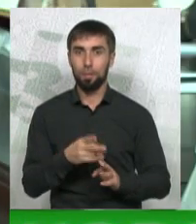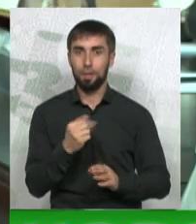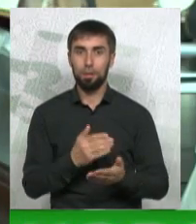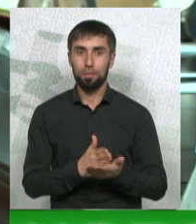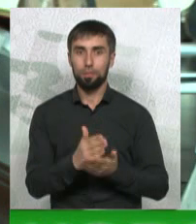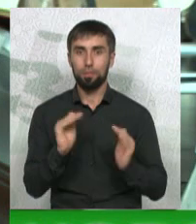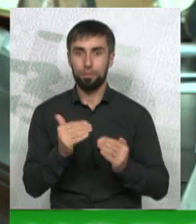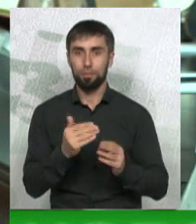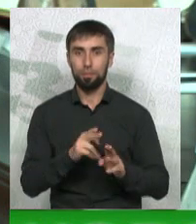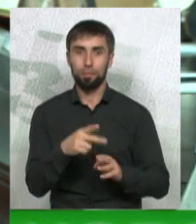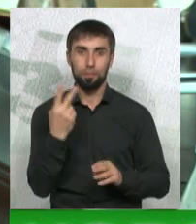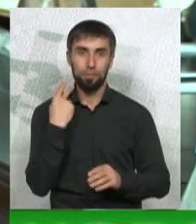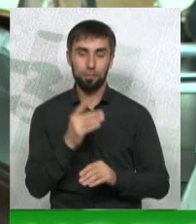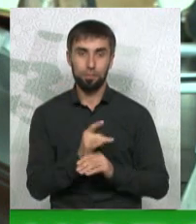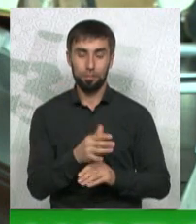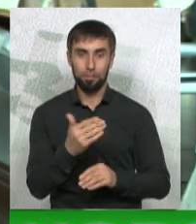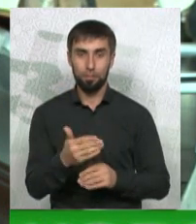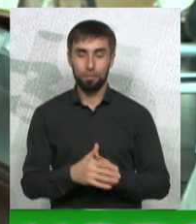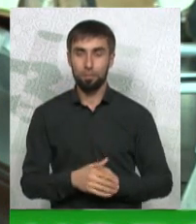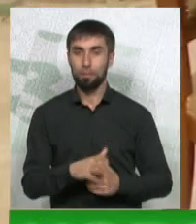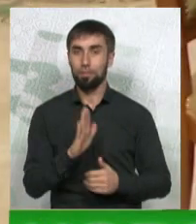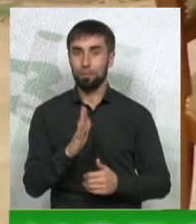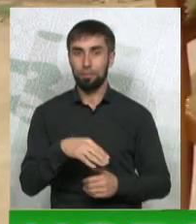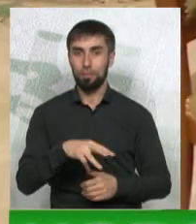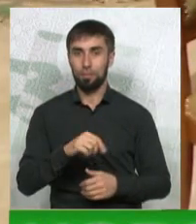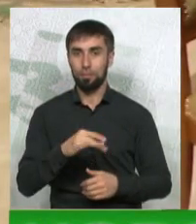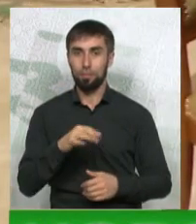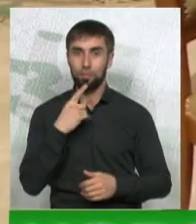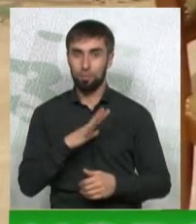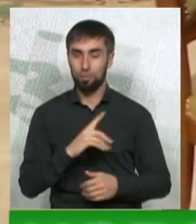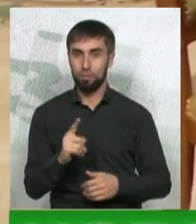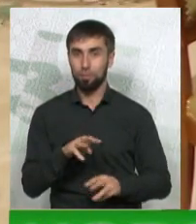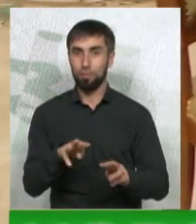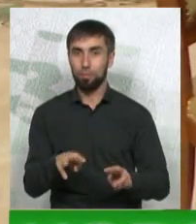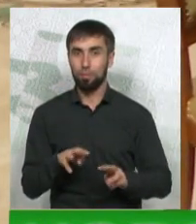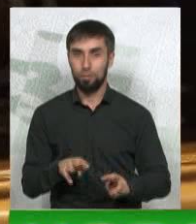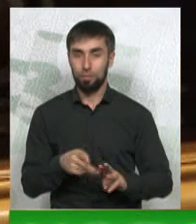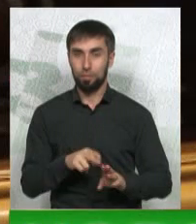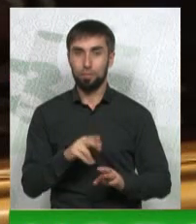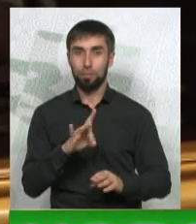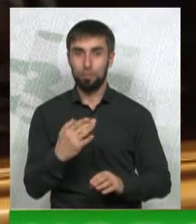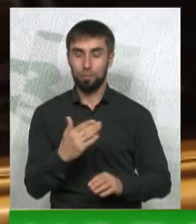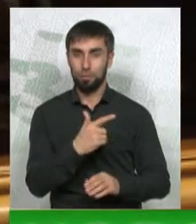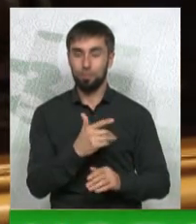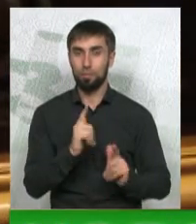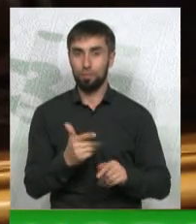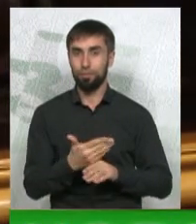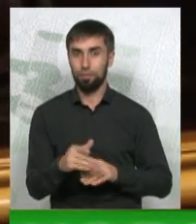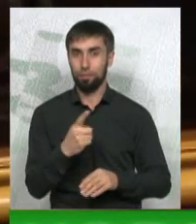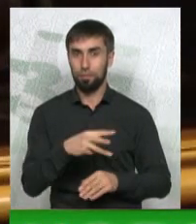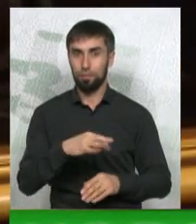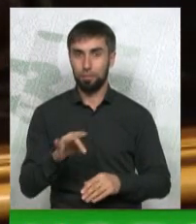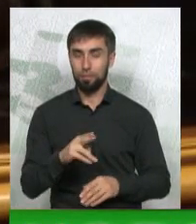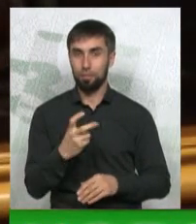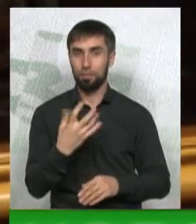снижение просроченной кредиторской задолженности. Валентина Матвиенко сообщила о том, что Министерство финансов России согласилось выделить нам 1